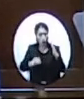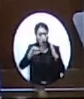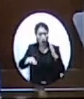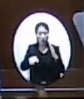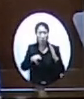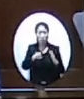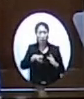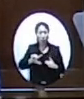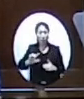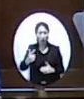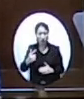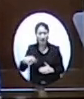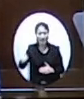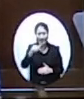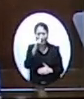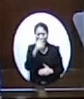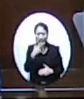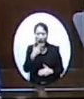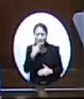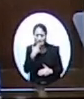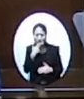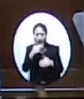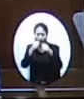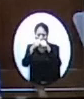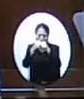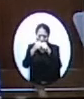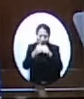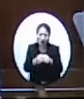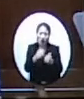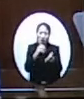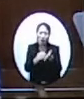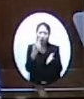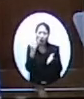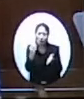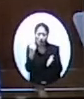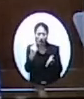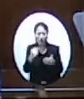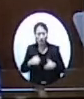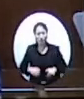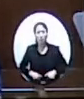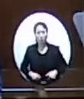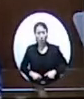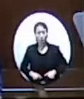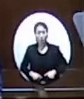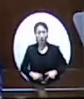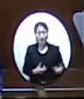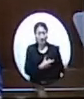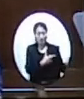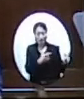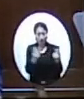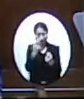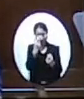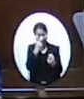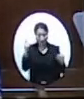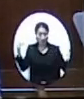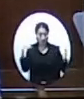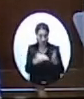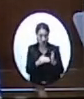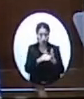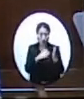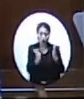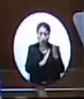택시의 현황을 정밀하게 파악하여야 합니다. 일제조사를 거쳐